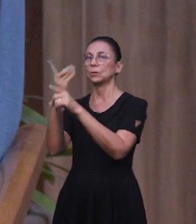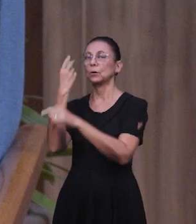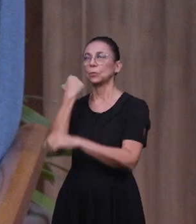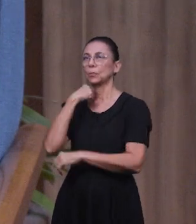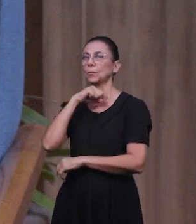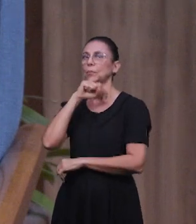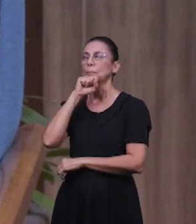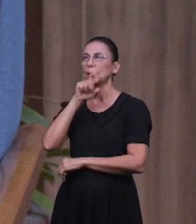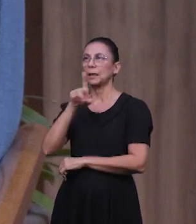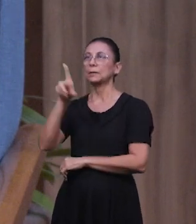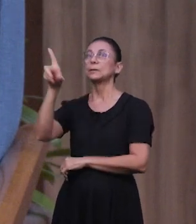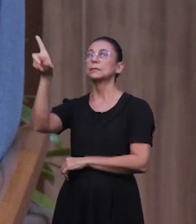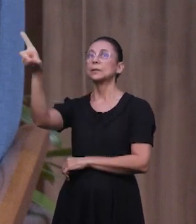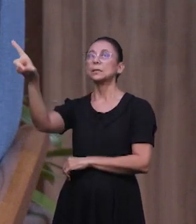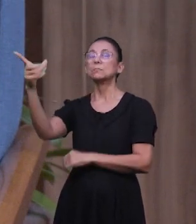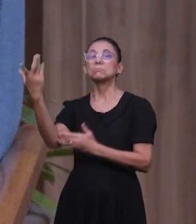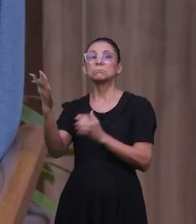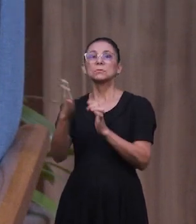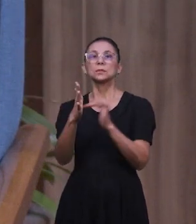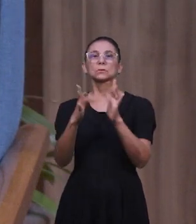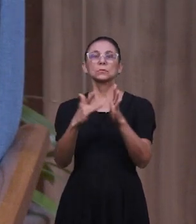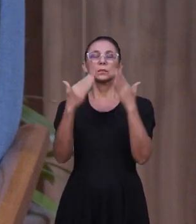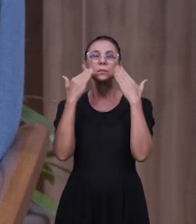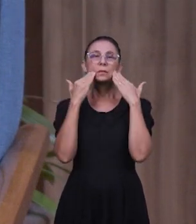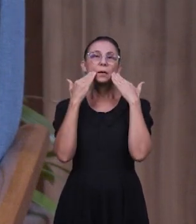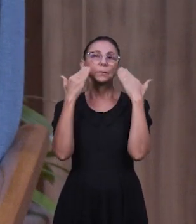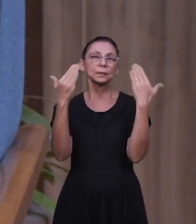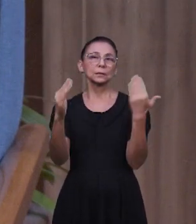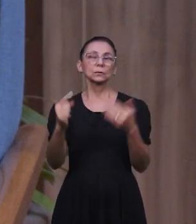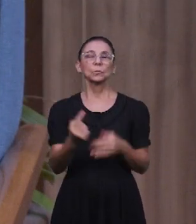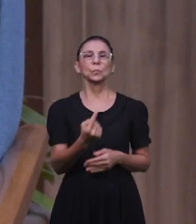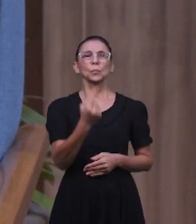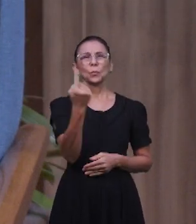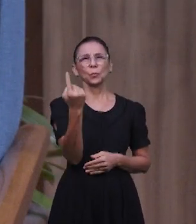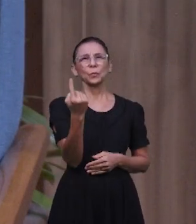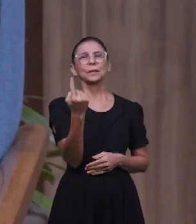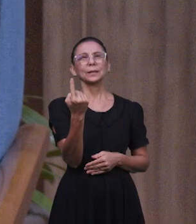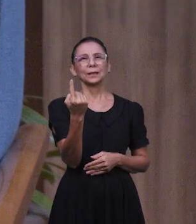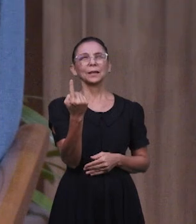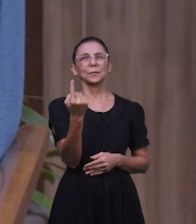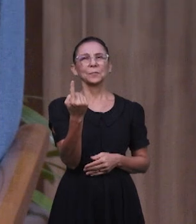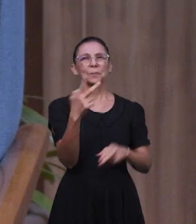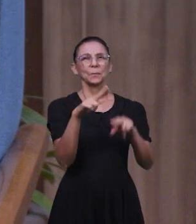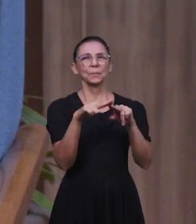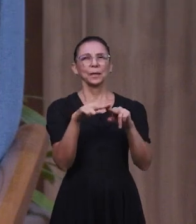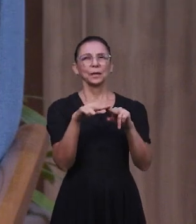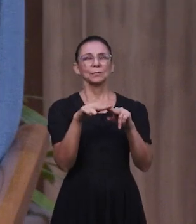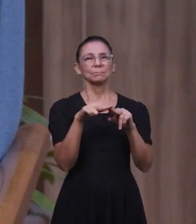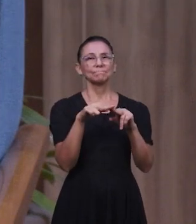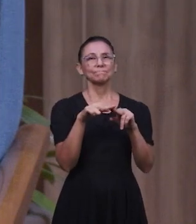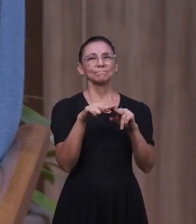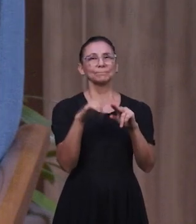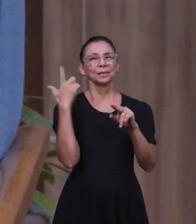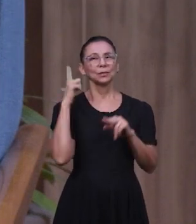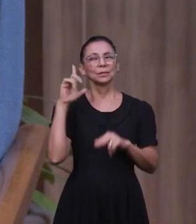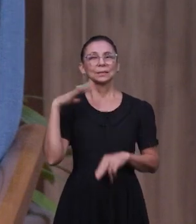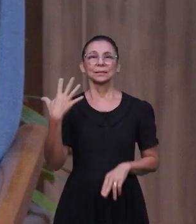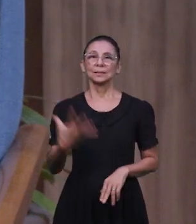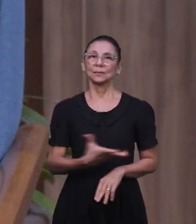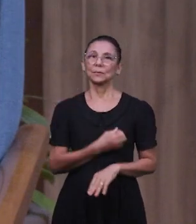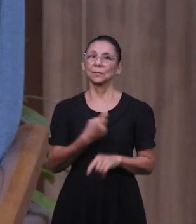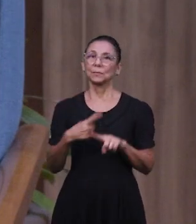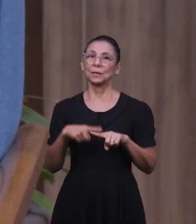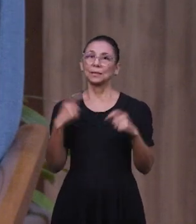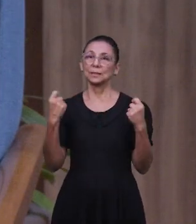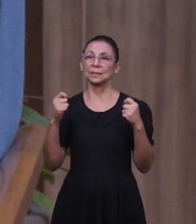Père. Il se présente alors comme la seule manière de retrouver le salut. Mais pour cela, il est nécessaire de